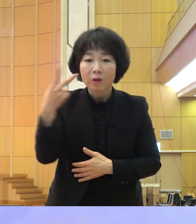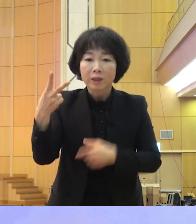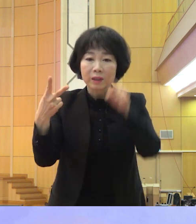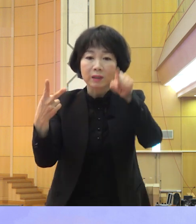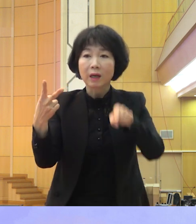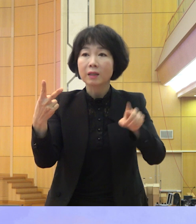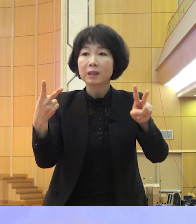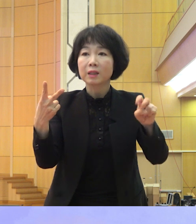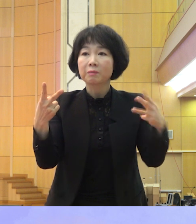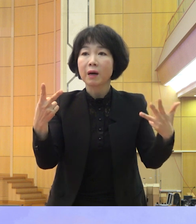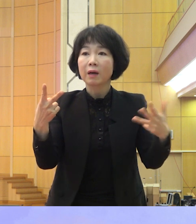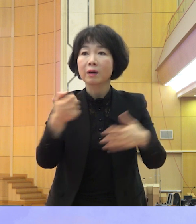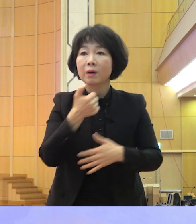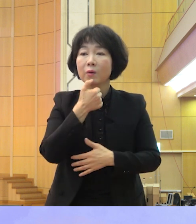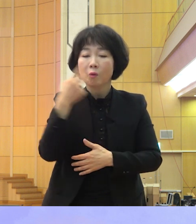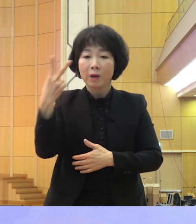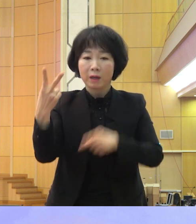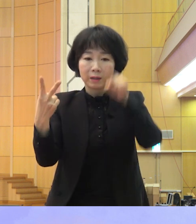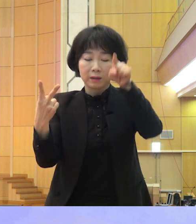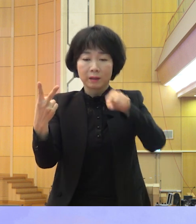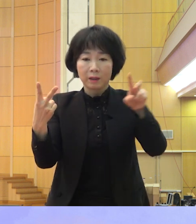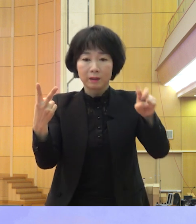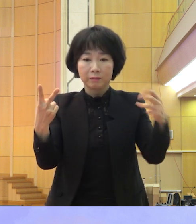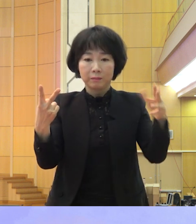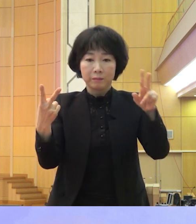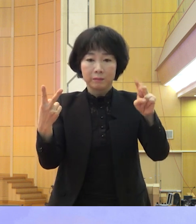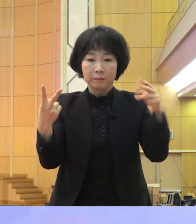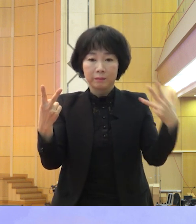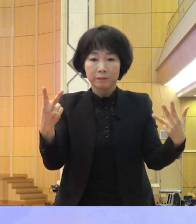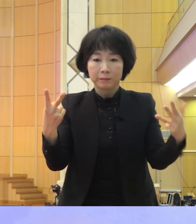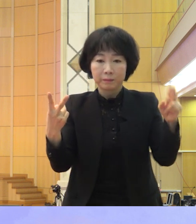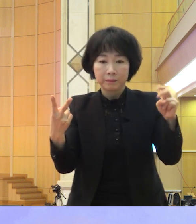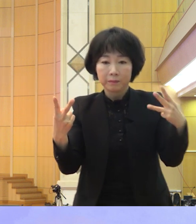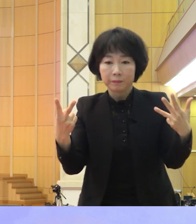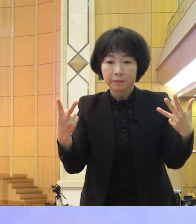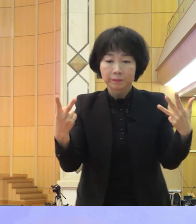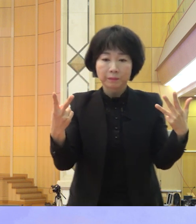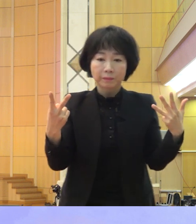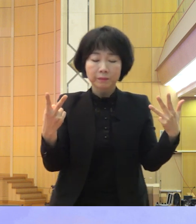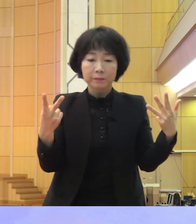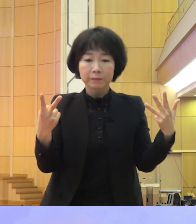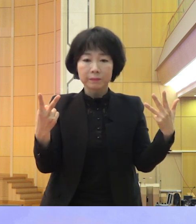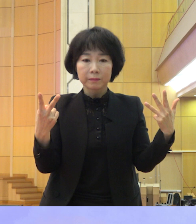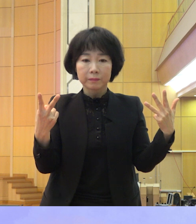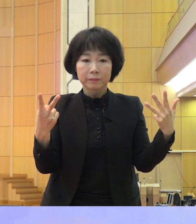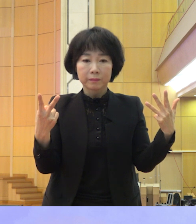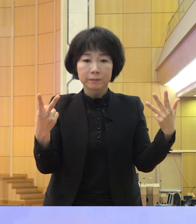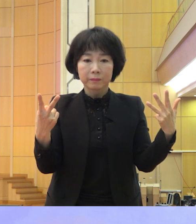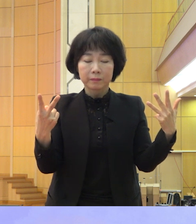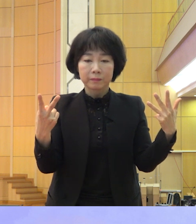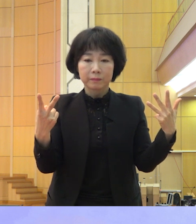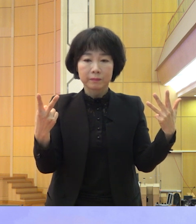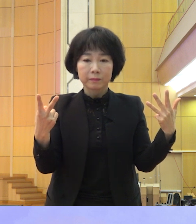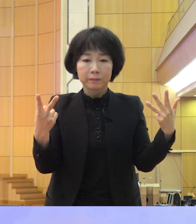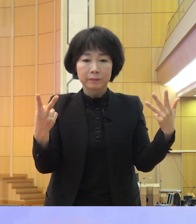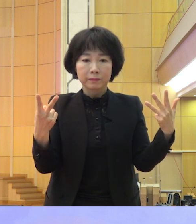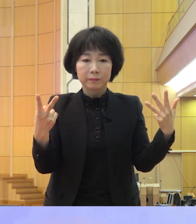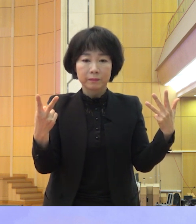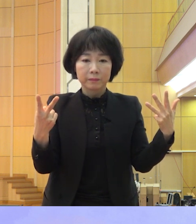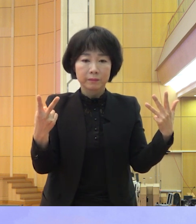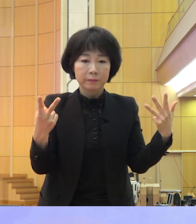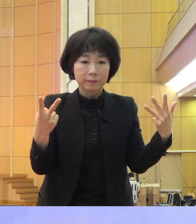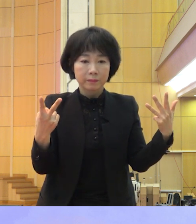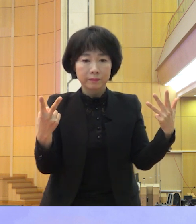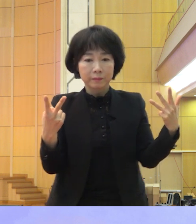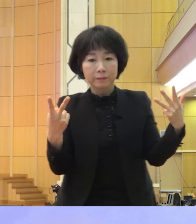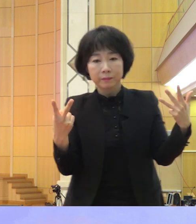정말 중요한 말이기 때문에 여러분 이런 것을 알고 여러분 믿어야 돼요. 길을 걸어갈 때 길을 알고